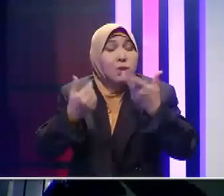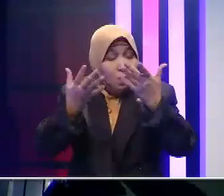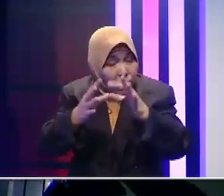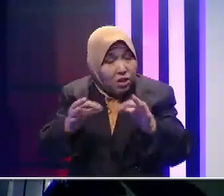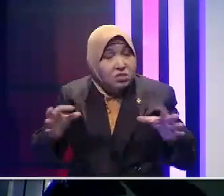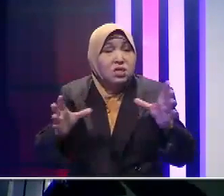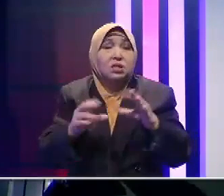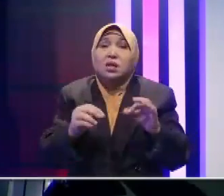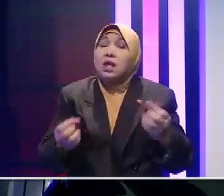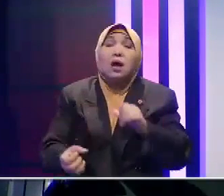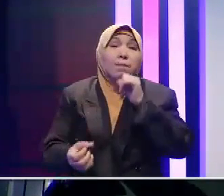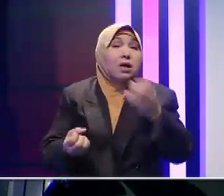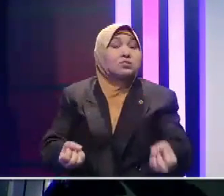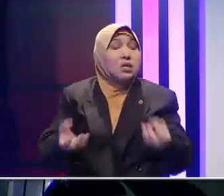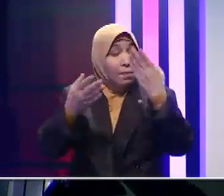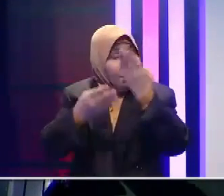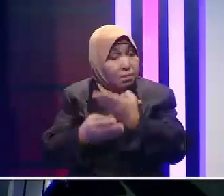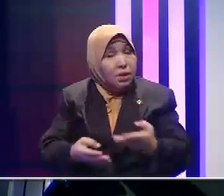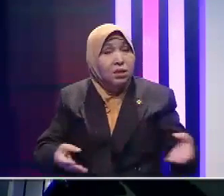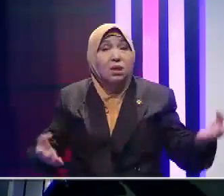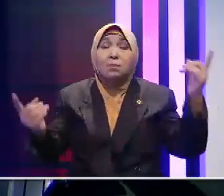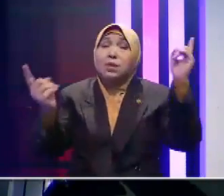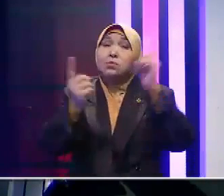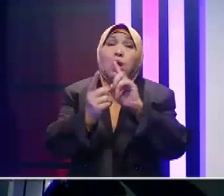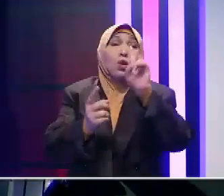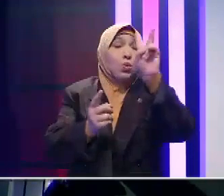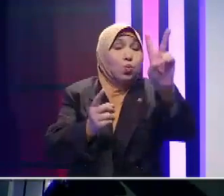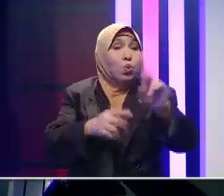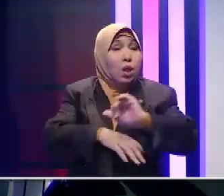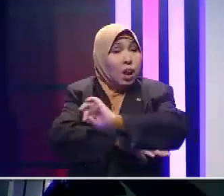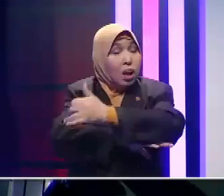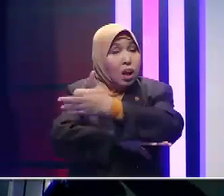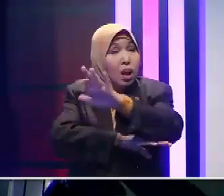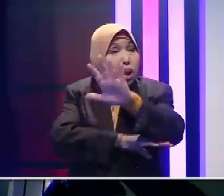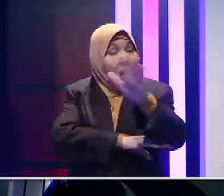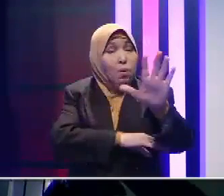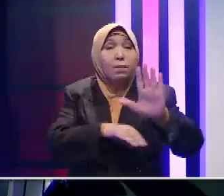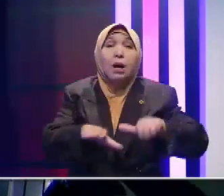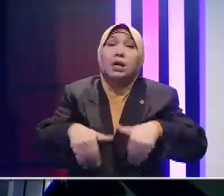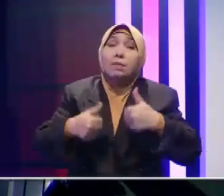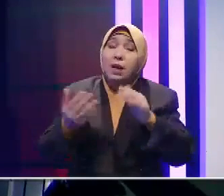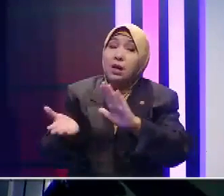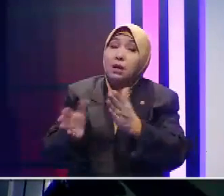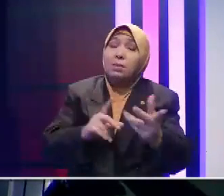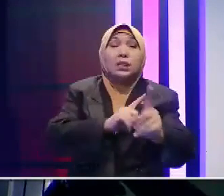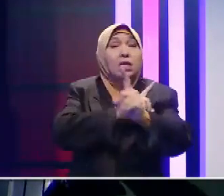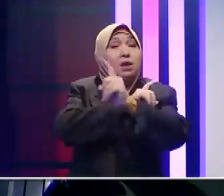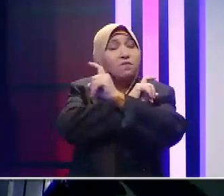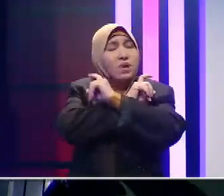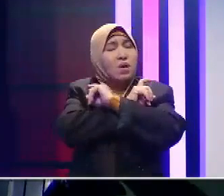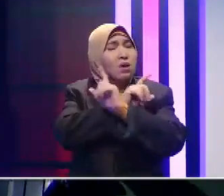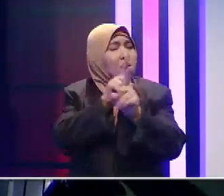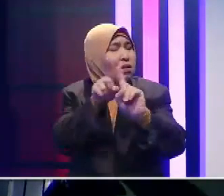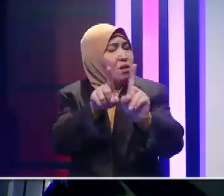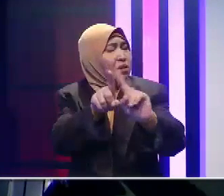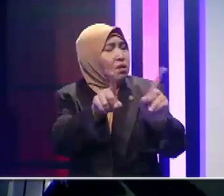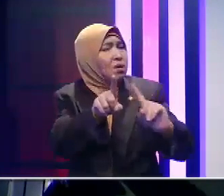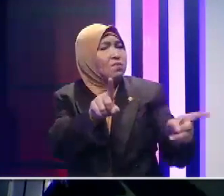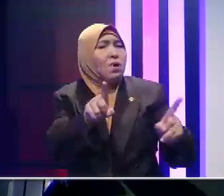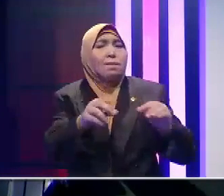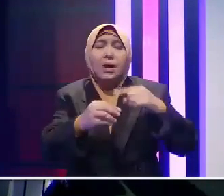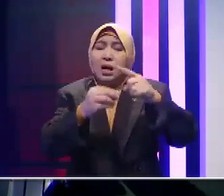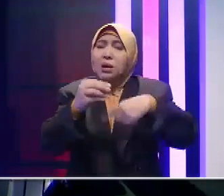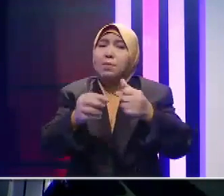Dah banyak benda lah. Antaranya pertemuan dua laut, bagaimana kematian Fir'aun, dan macam-macam perkara-perkara